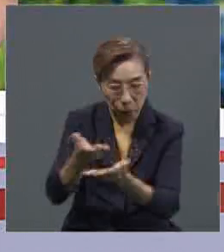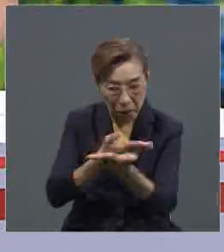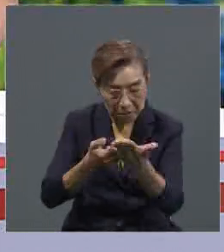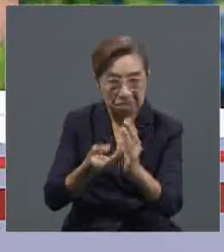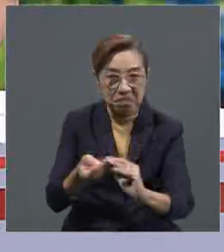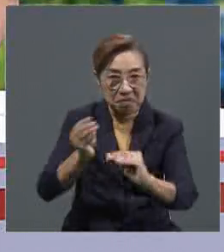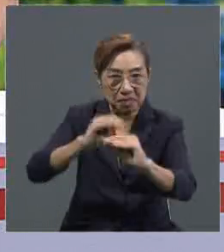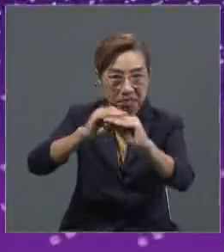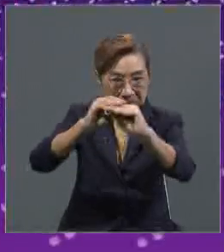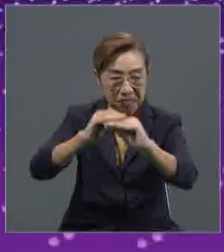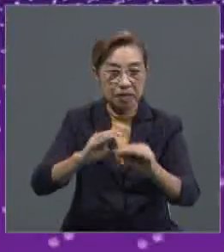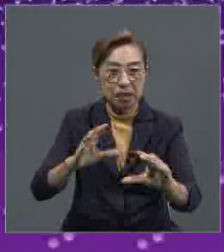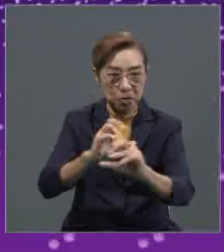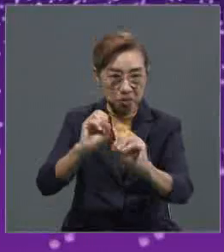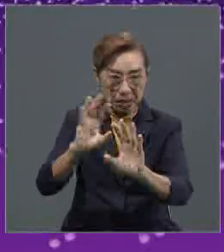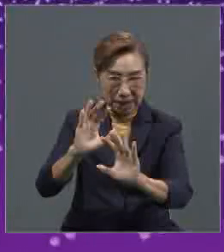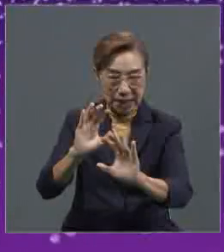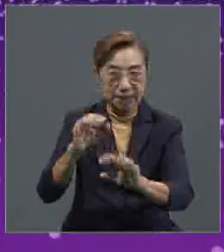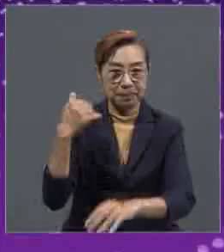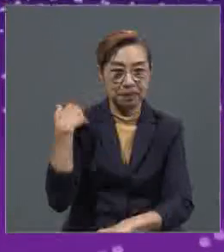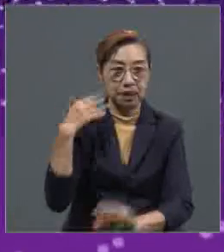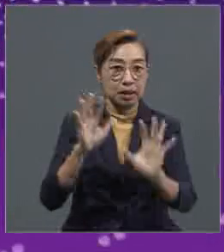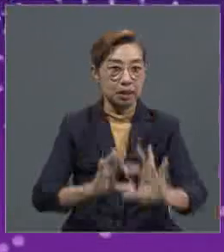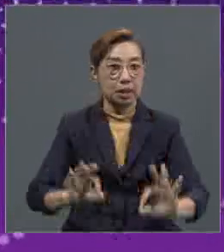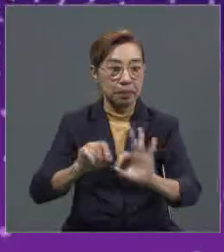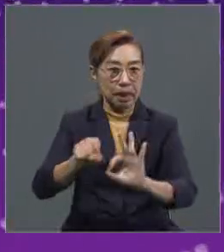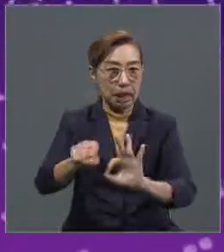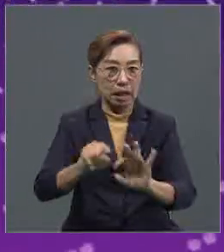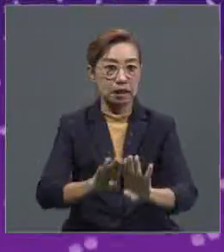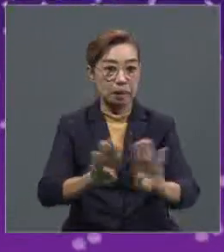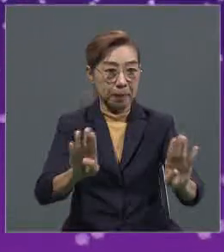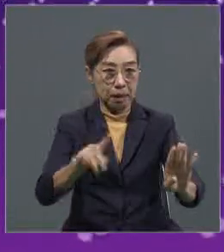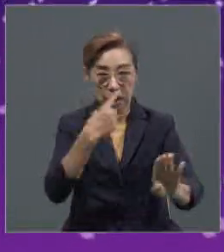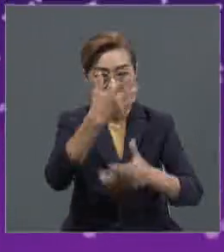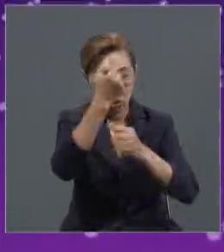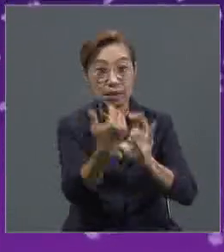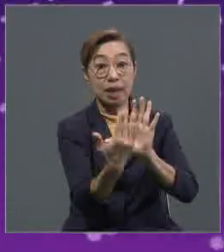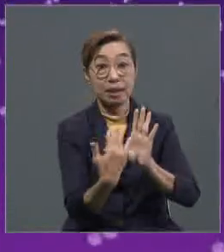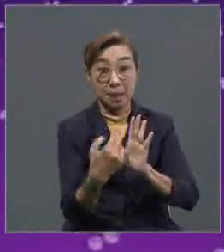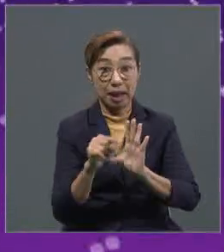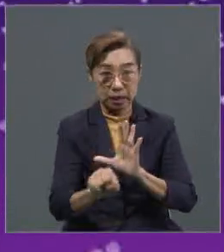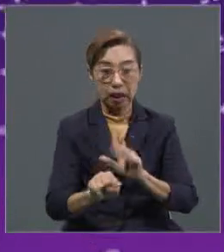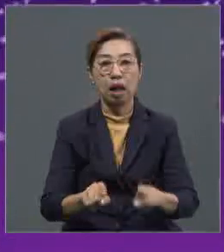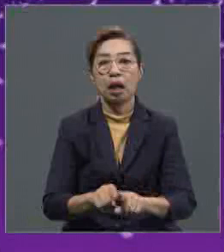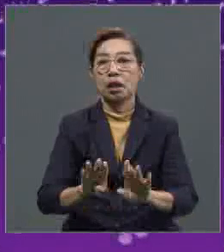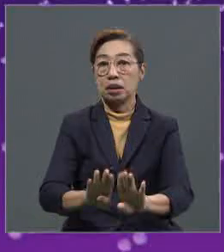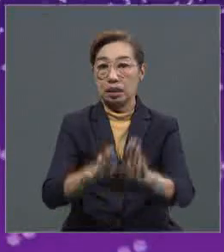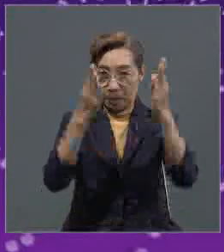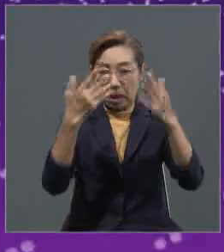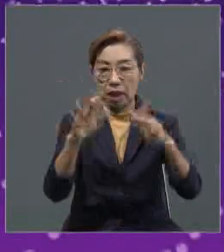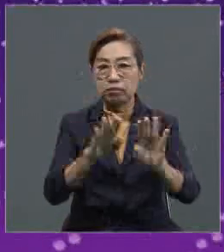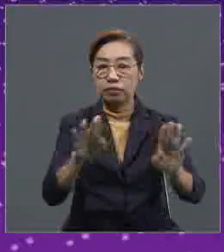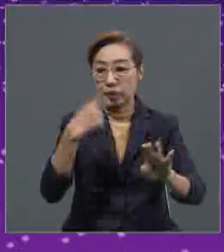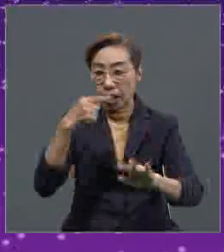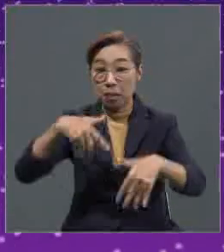หน้าและก็มีความชัดเจนมากยิ่งขึ้นค่ะโดยเฉพาะเรื่องการเปิดให้ลงทะเบียนเห็นบอกว่าพร้อมเปิดลงทะเบียนสำหรับประชาชนผู้